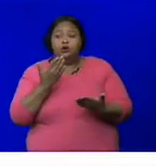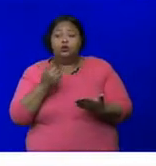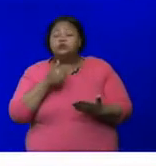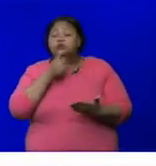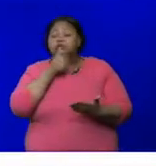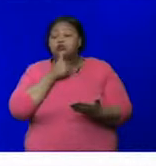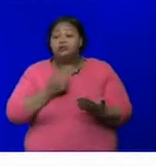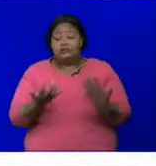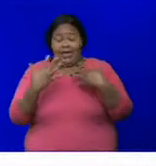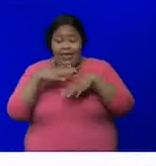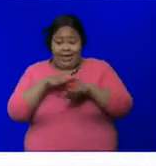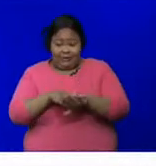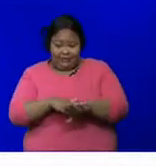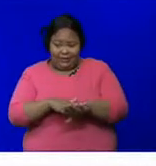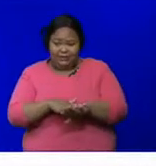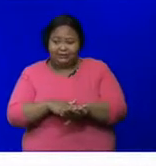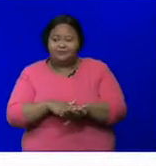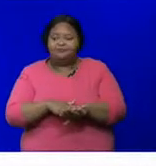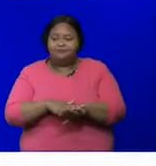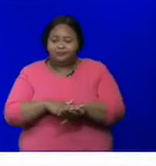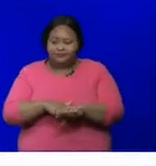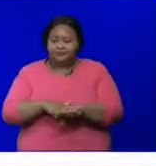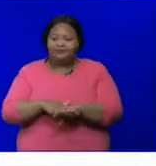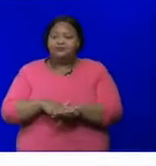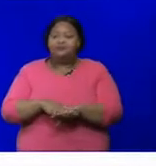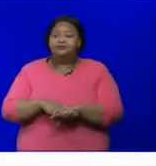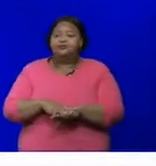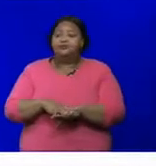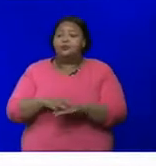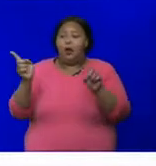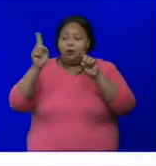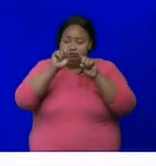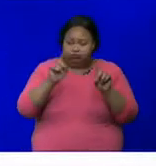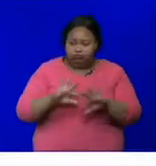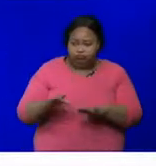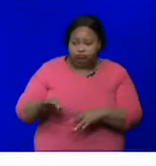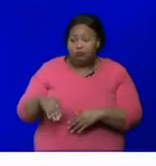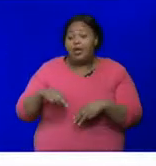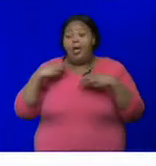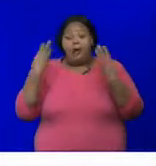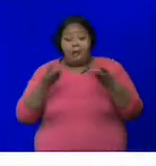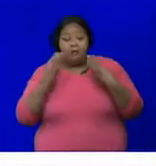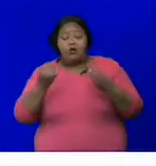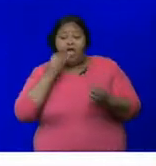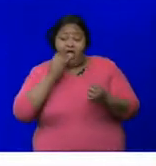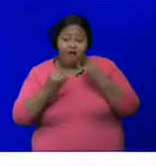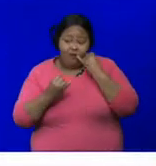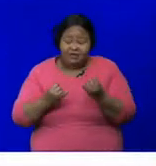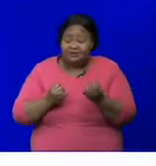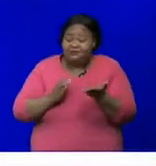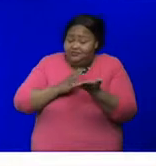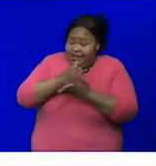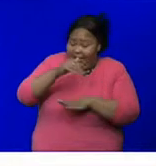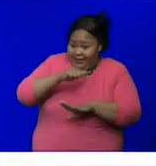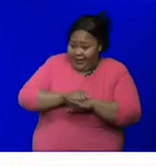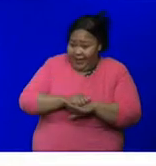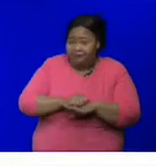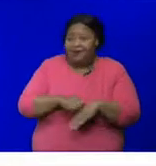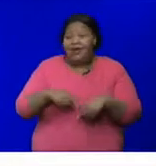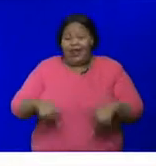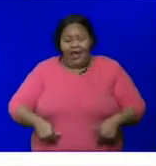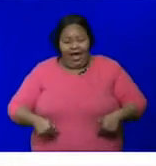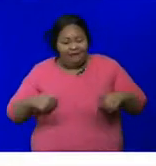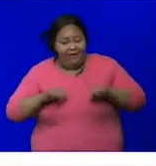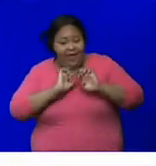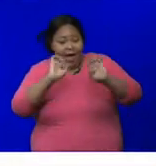lo lwati edimpeni labakide kuze ukuthi bato improve impilo tabo, kungaba impilo ekhaya, kungaba impilo